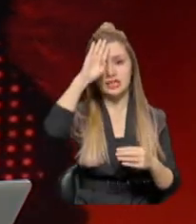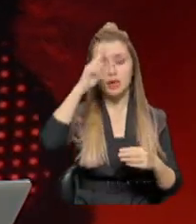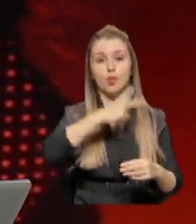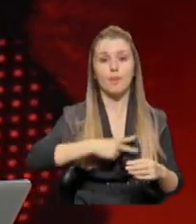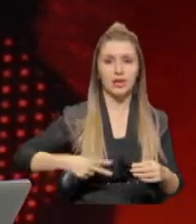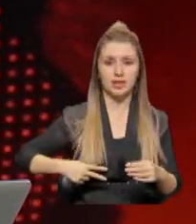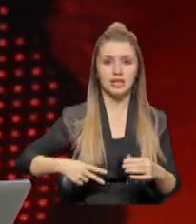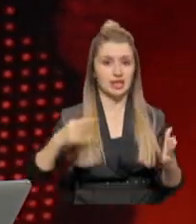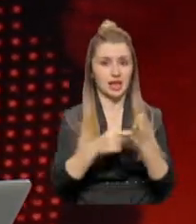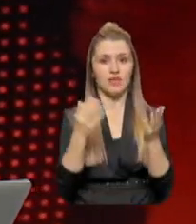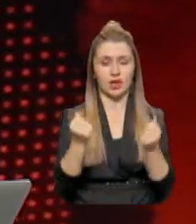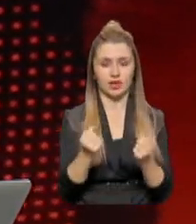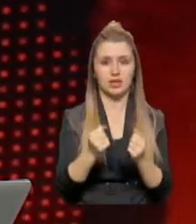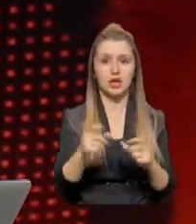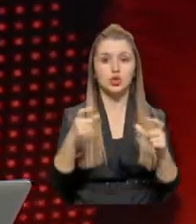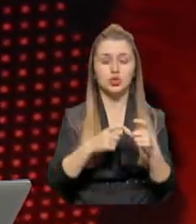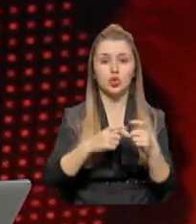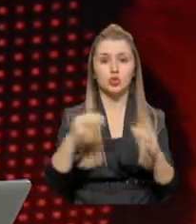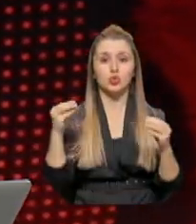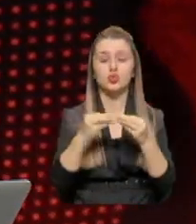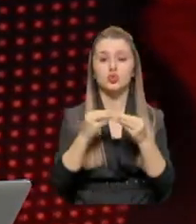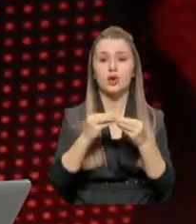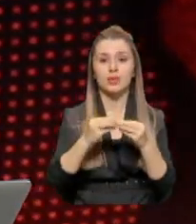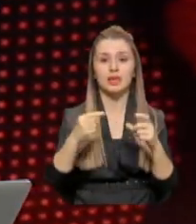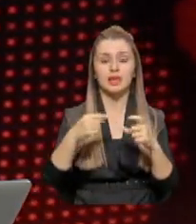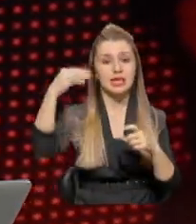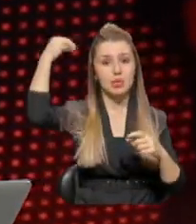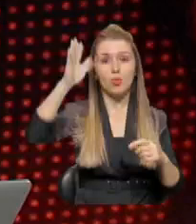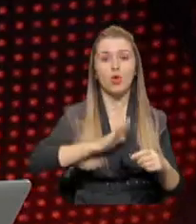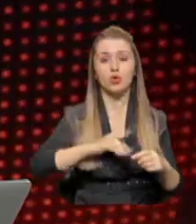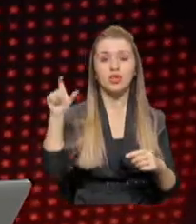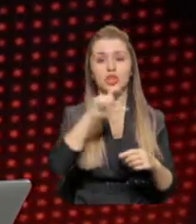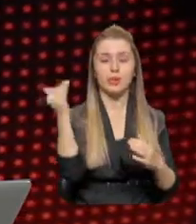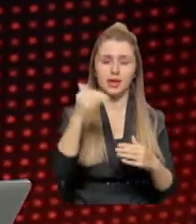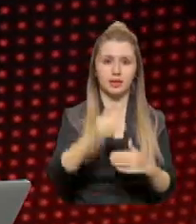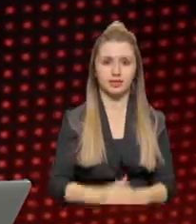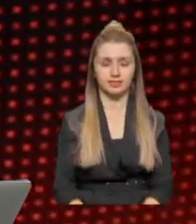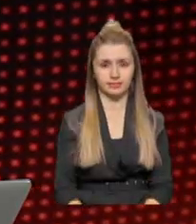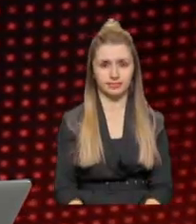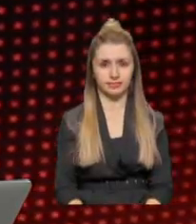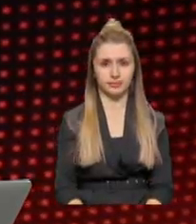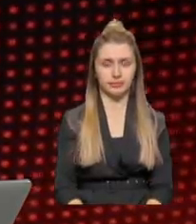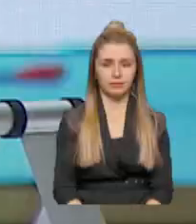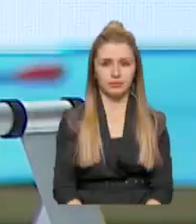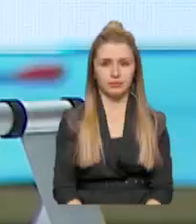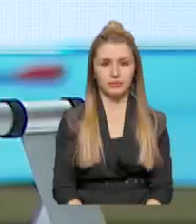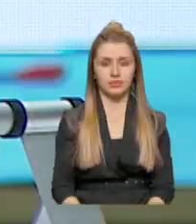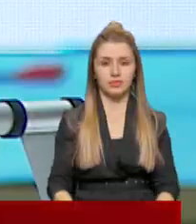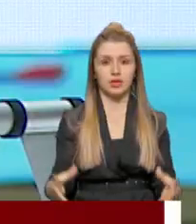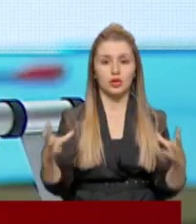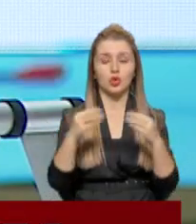Büyükşehir Belediyesi'ni hedef aldı. Soylu'nun suçlamalarına Ekrem İmamoğlu'ndan yanıt gecikmedi.